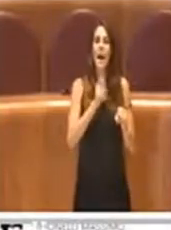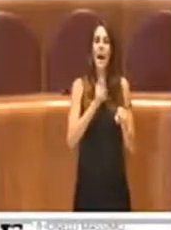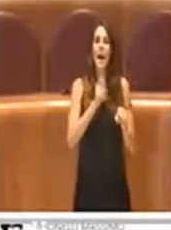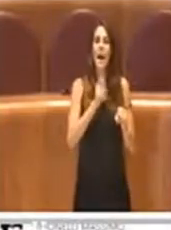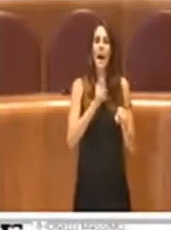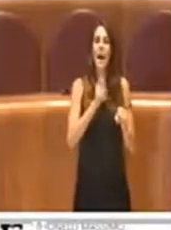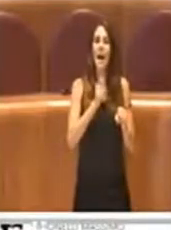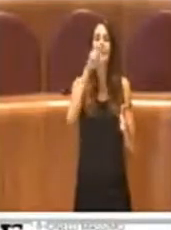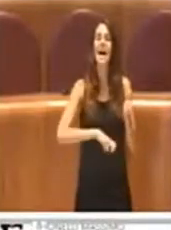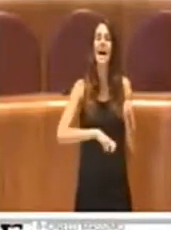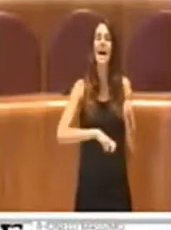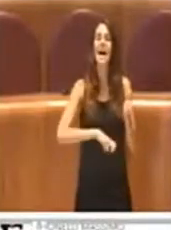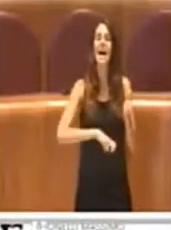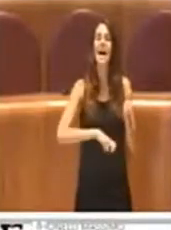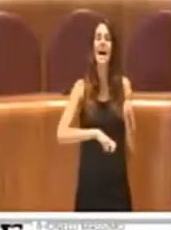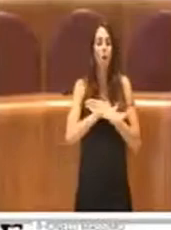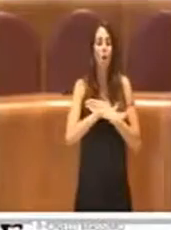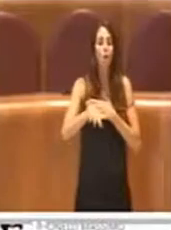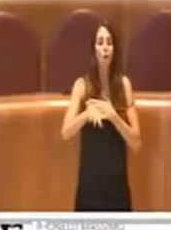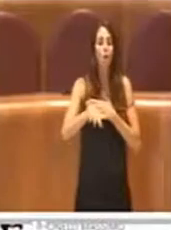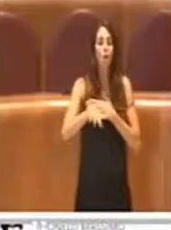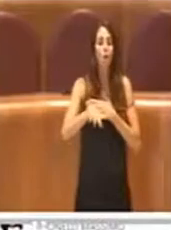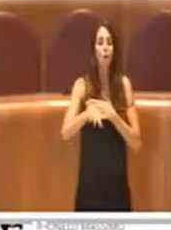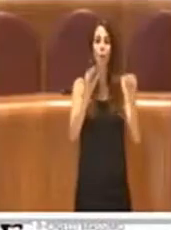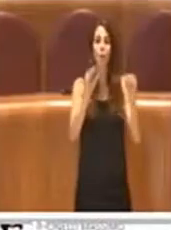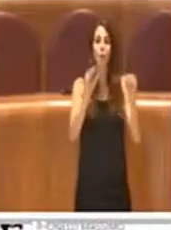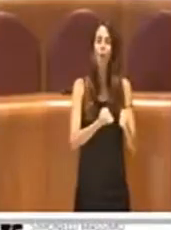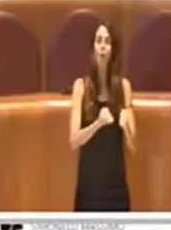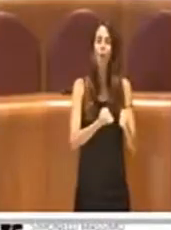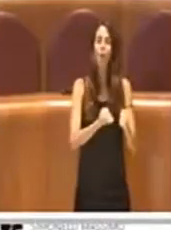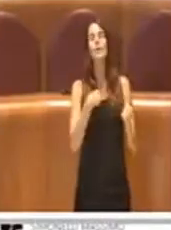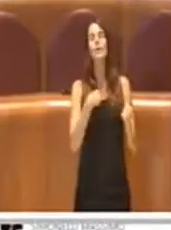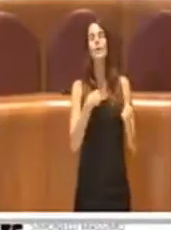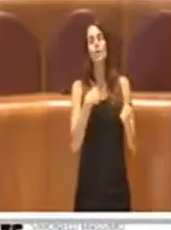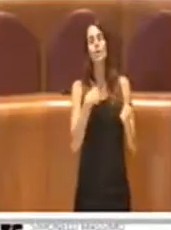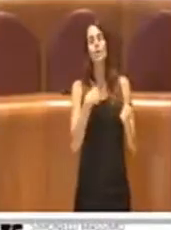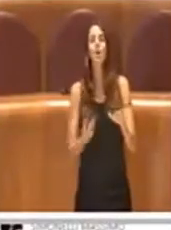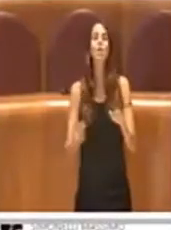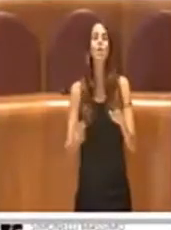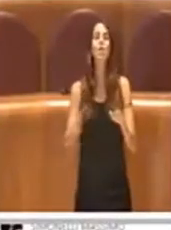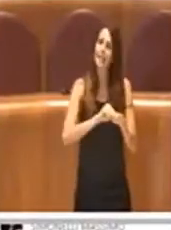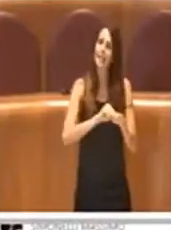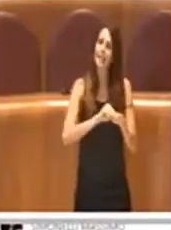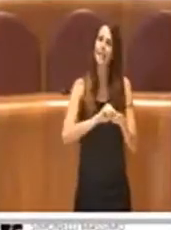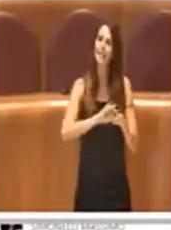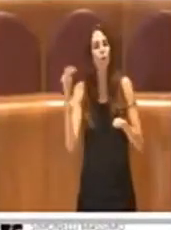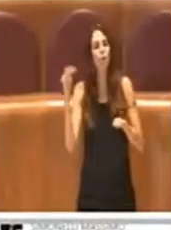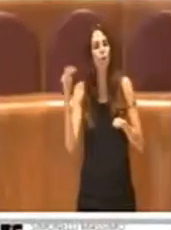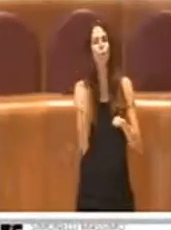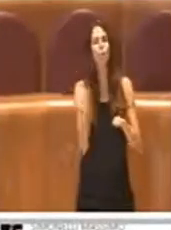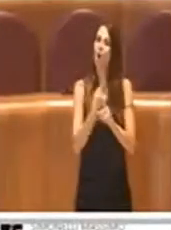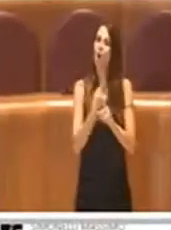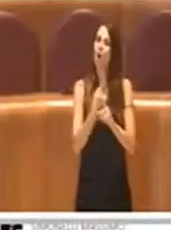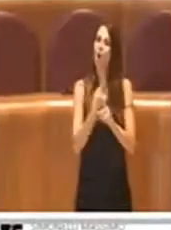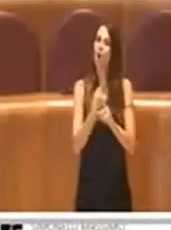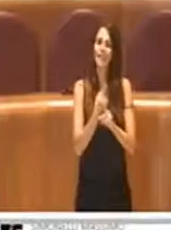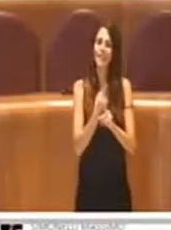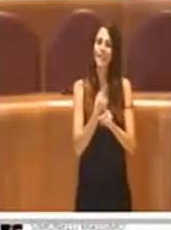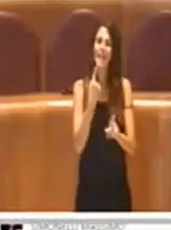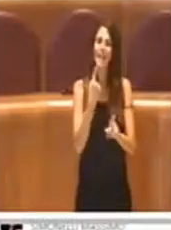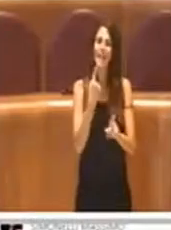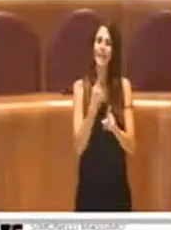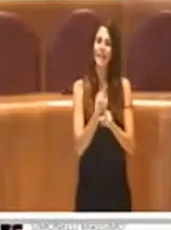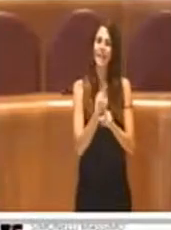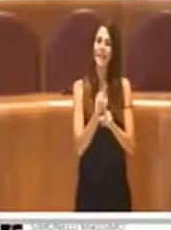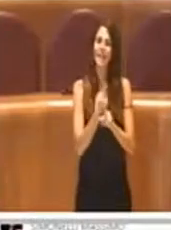di occupazione di suolo pubblico, chiedo di inserire che tutto avvenga solo a seguito o comunque